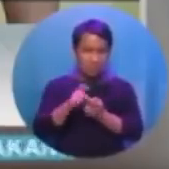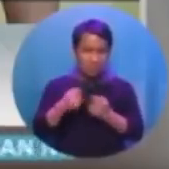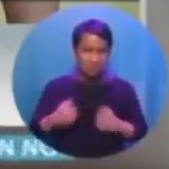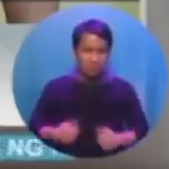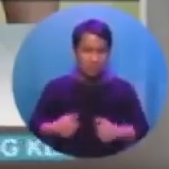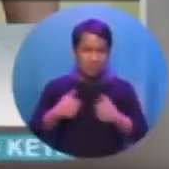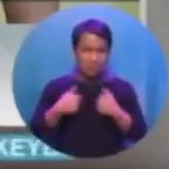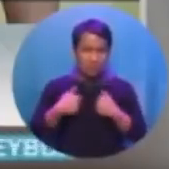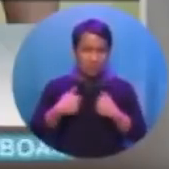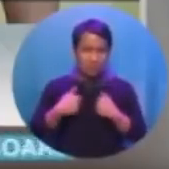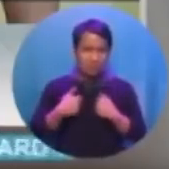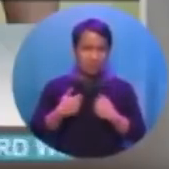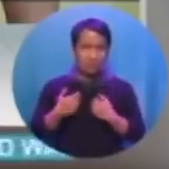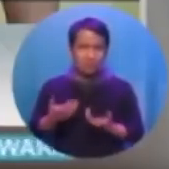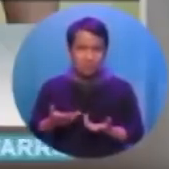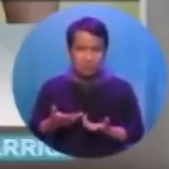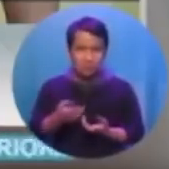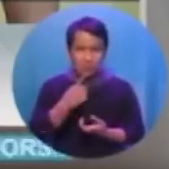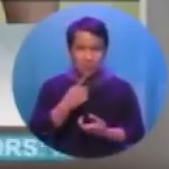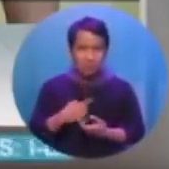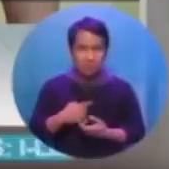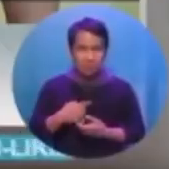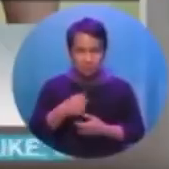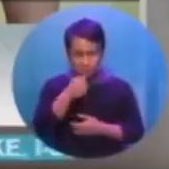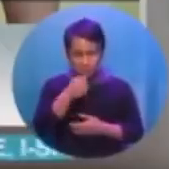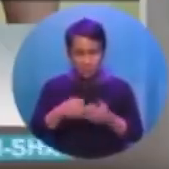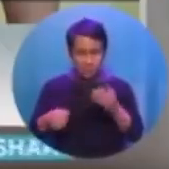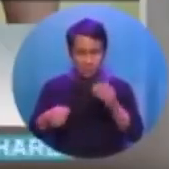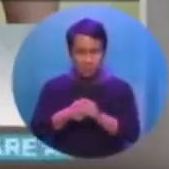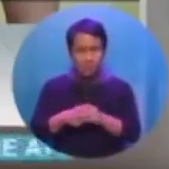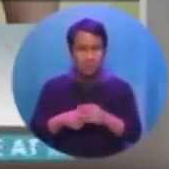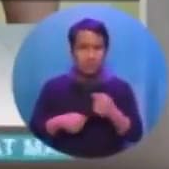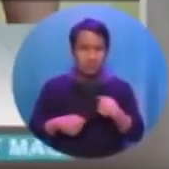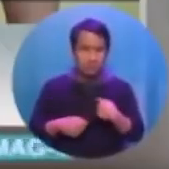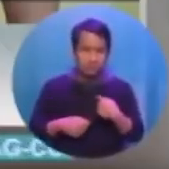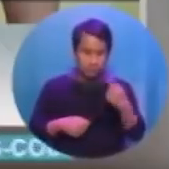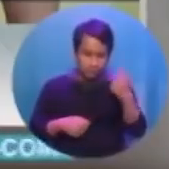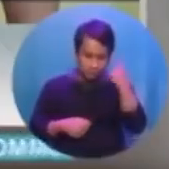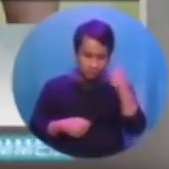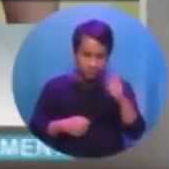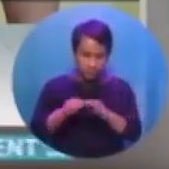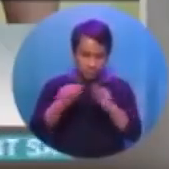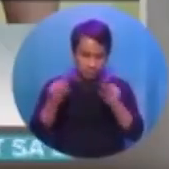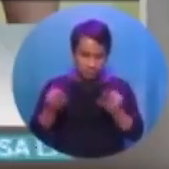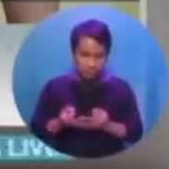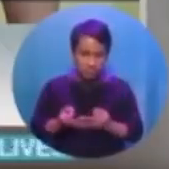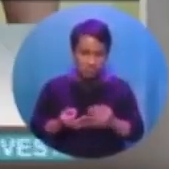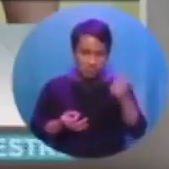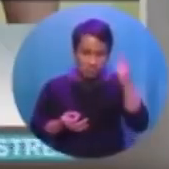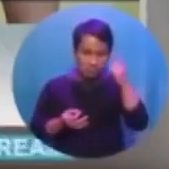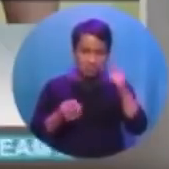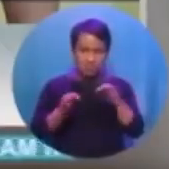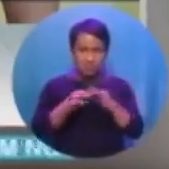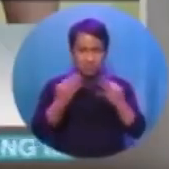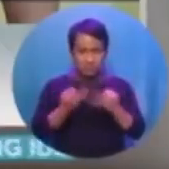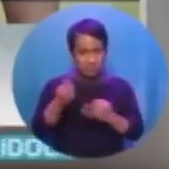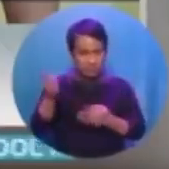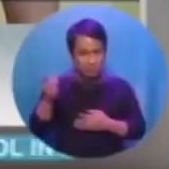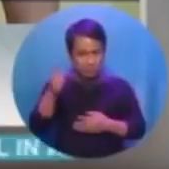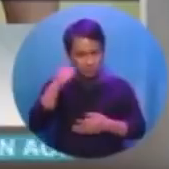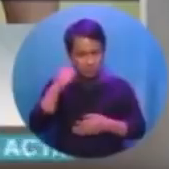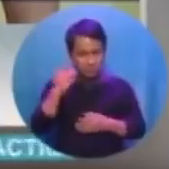address? Ano yun? Hindi mo kami pinagpataguan kung pamilya mo tingin sa amin, ganyan. Iniisip mo din yung anak